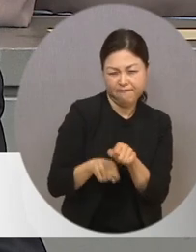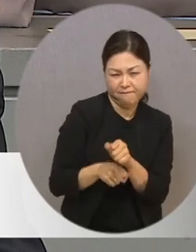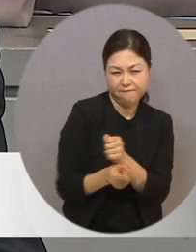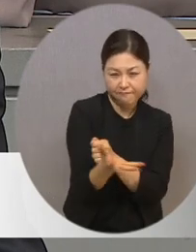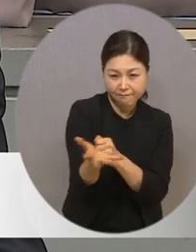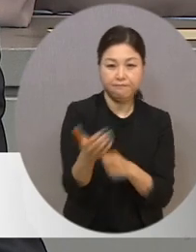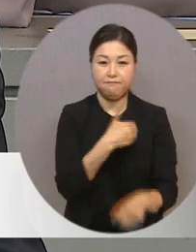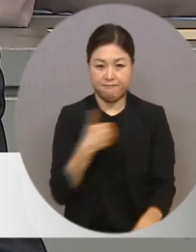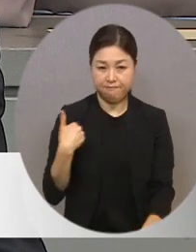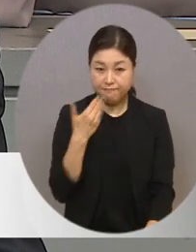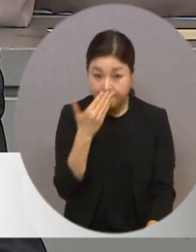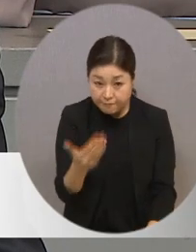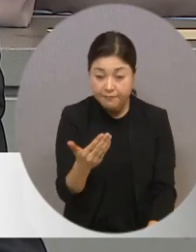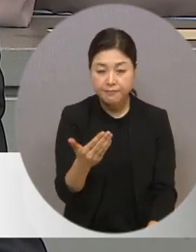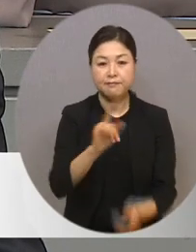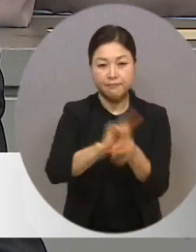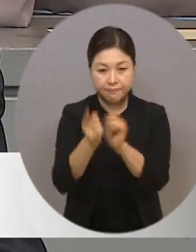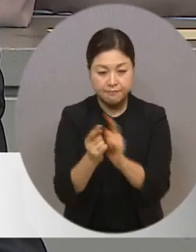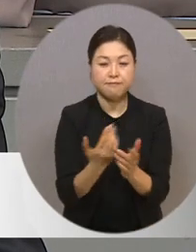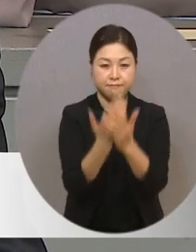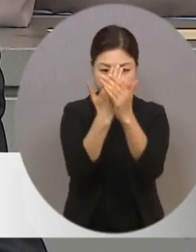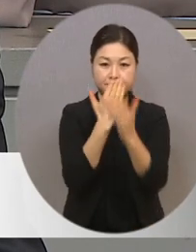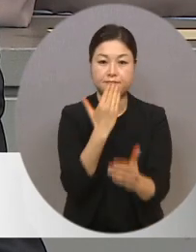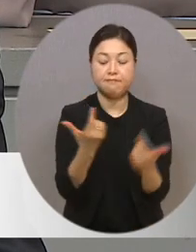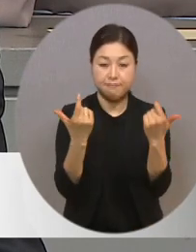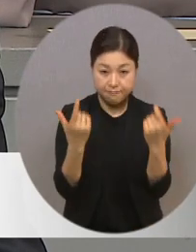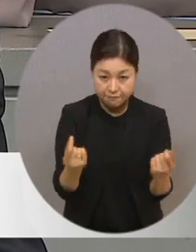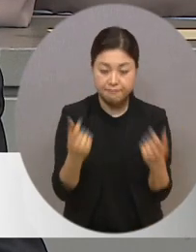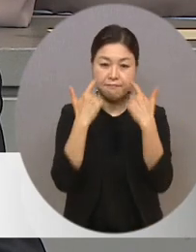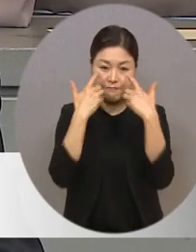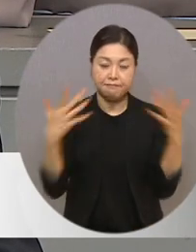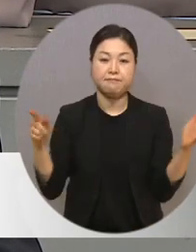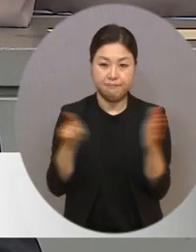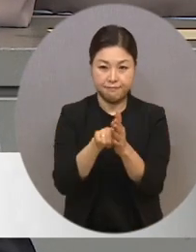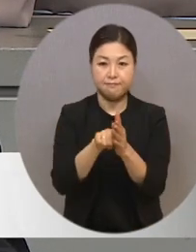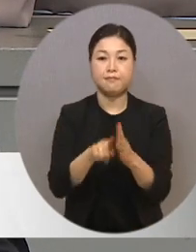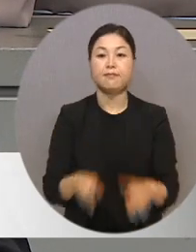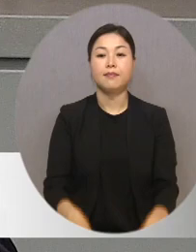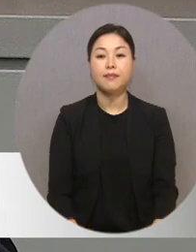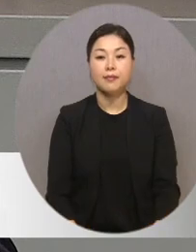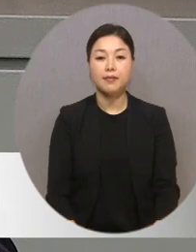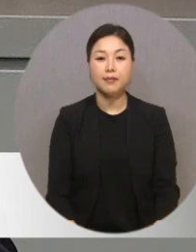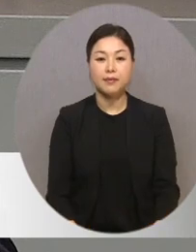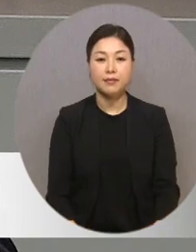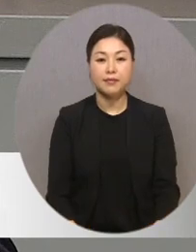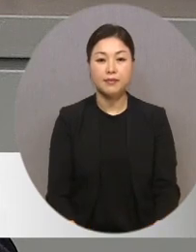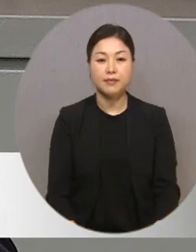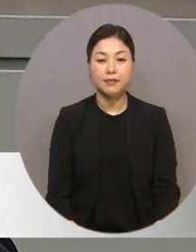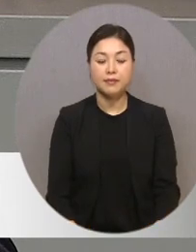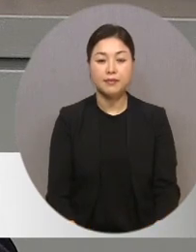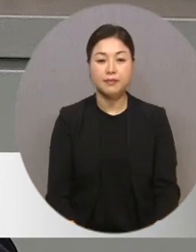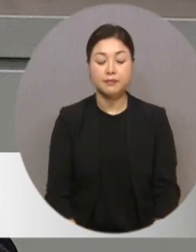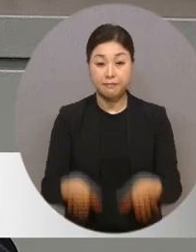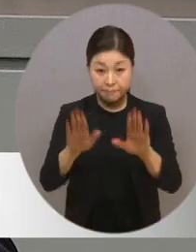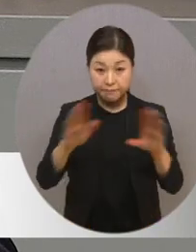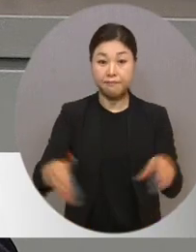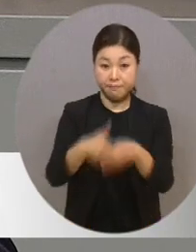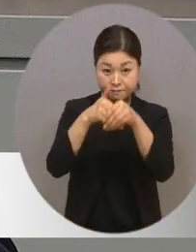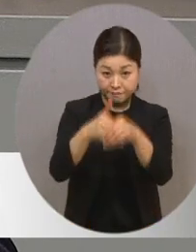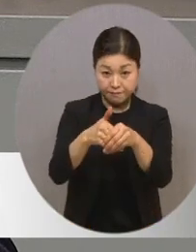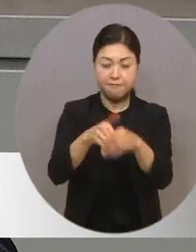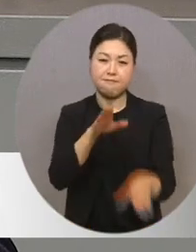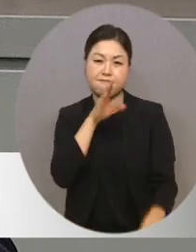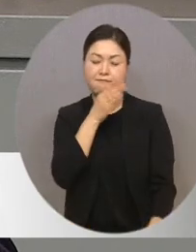발휘하며 서로 발전해 나갈 것이라고 다시 한번 확신 이번이 자리가